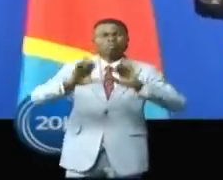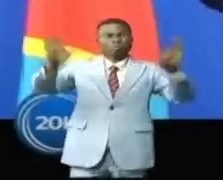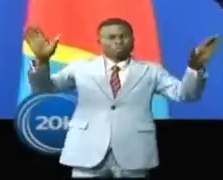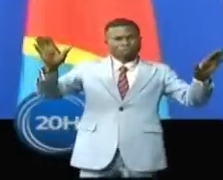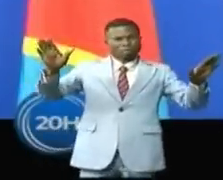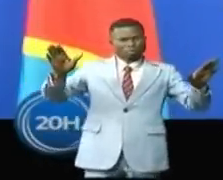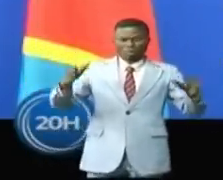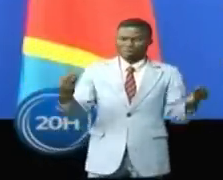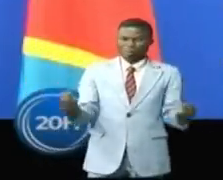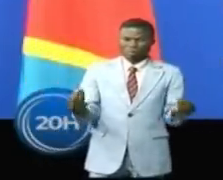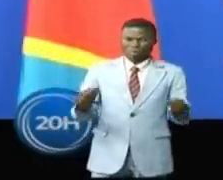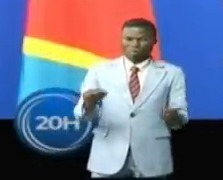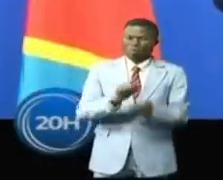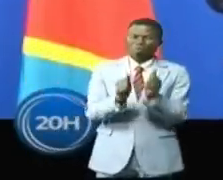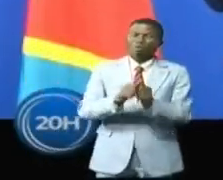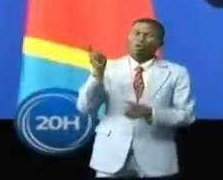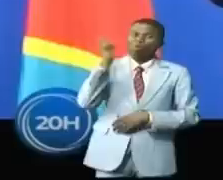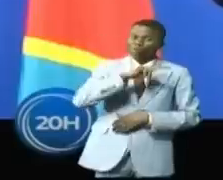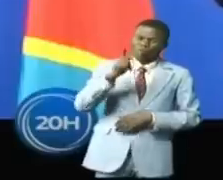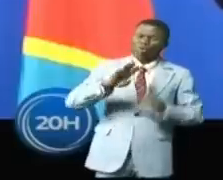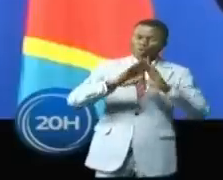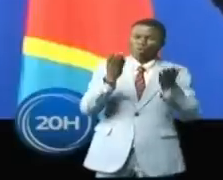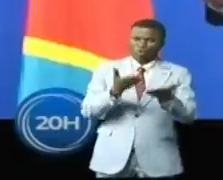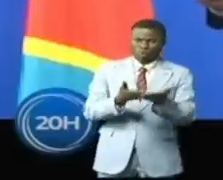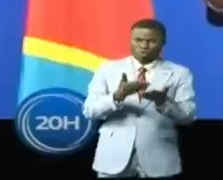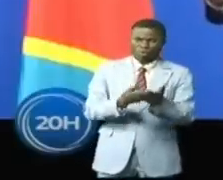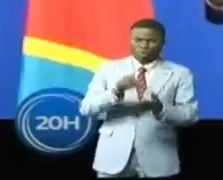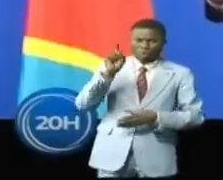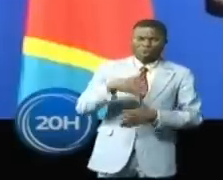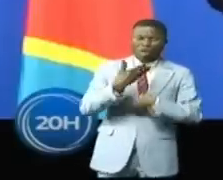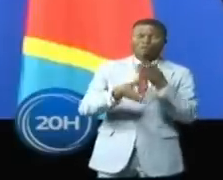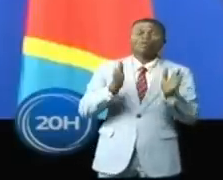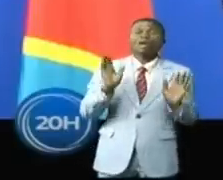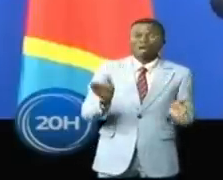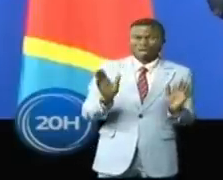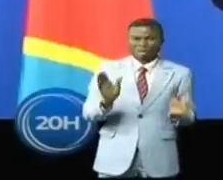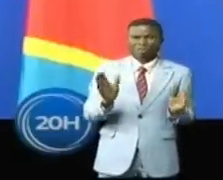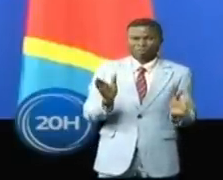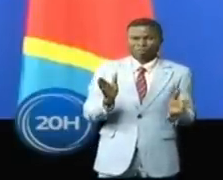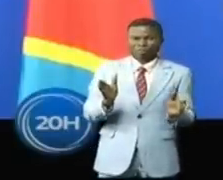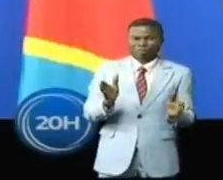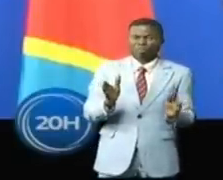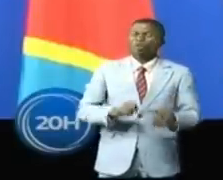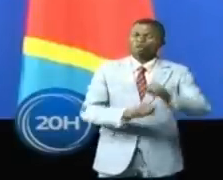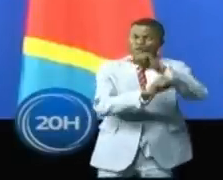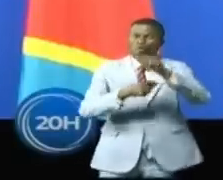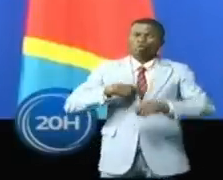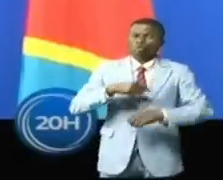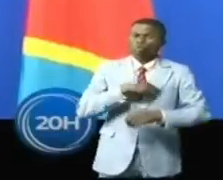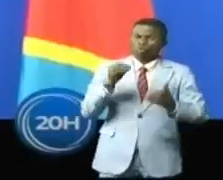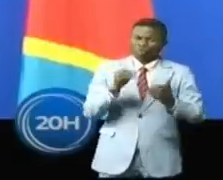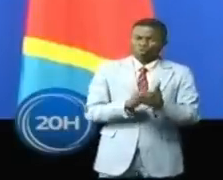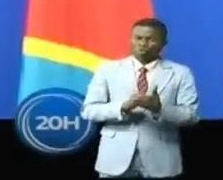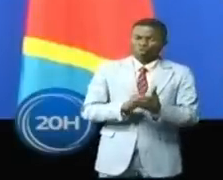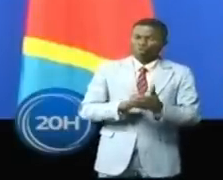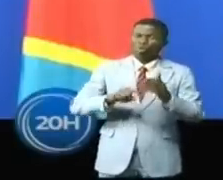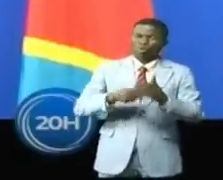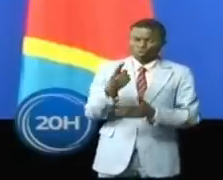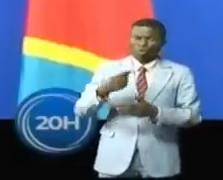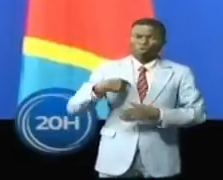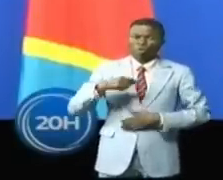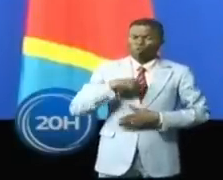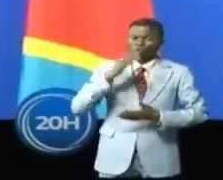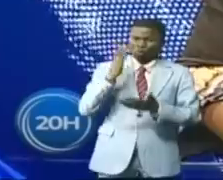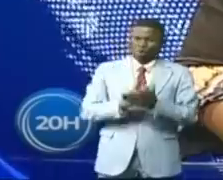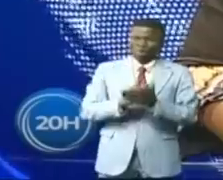pas authentiques, parfois qui sont faux, mais tout ça, vous devez faire attention pour nous appuyer, pour qu'une fois pour toutes, nous puissions en